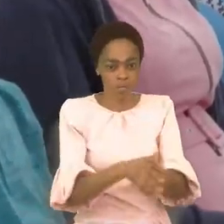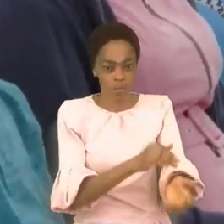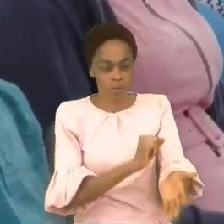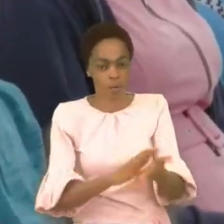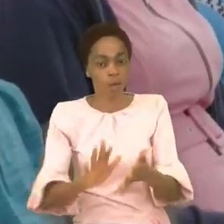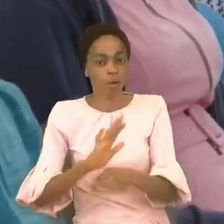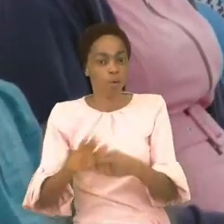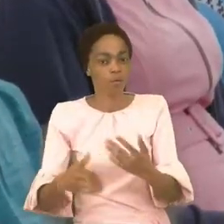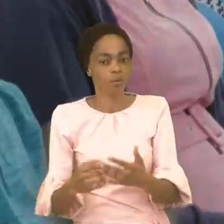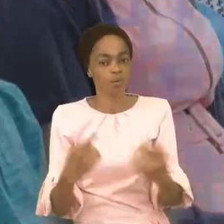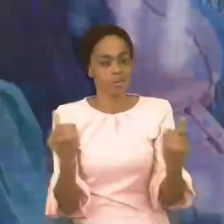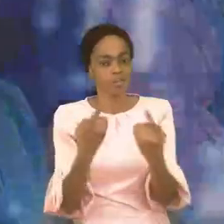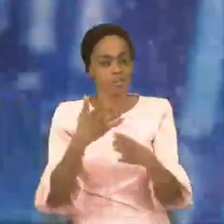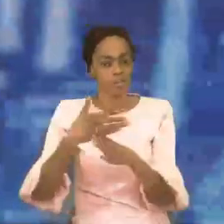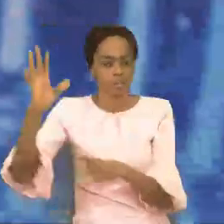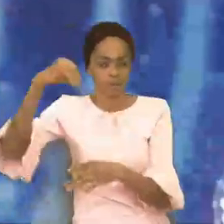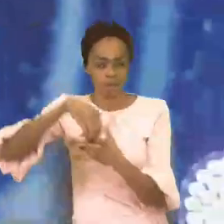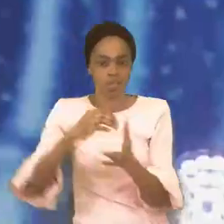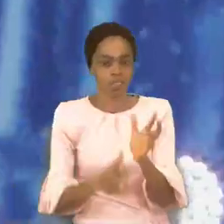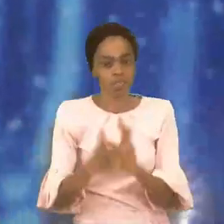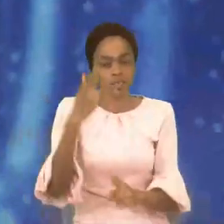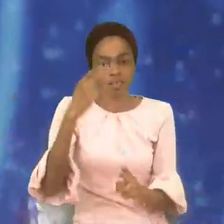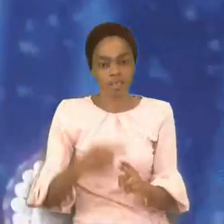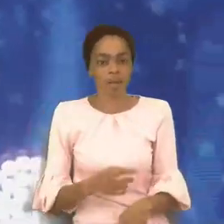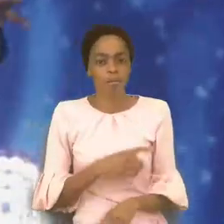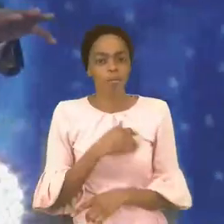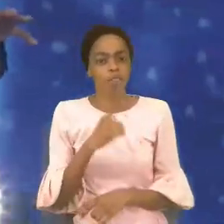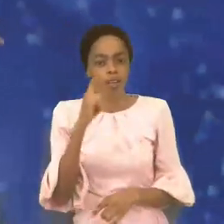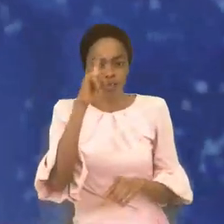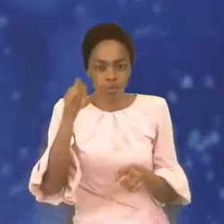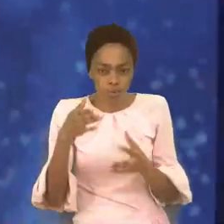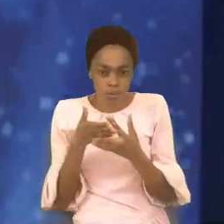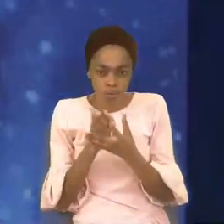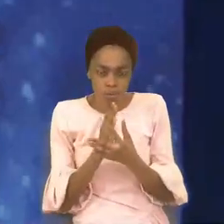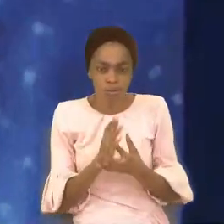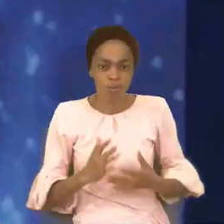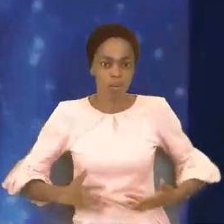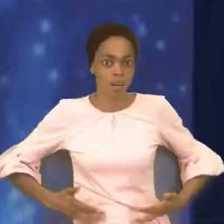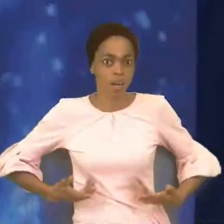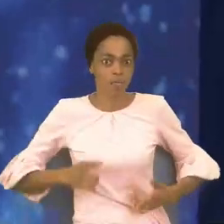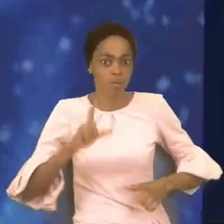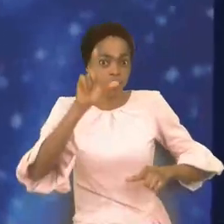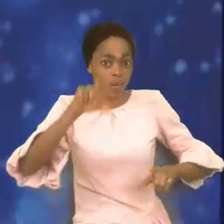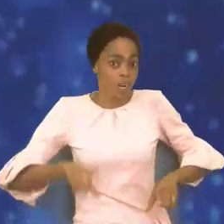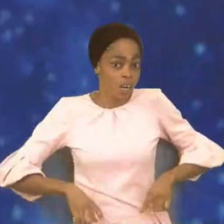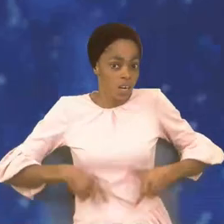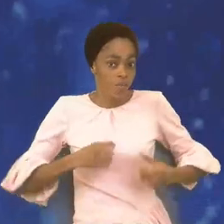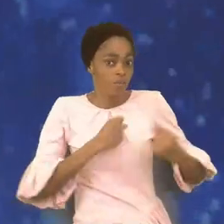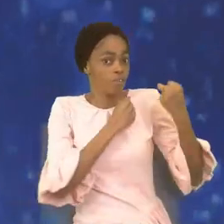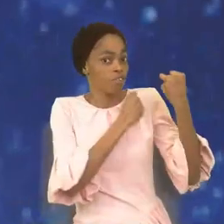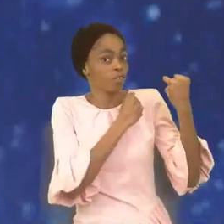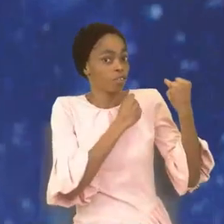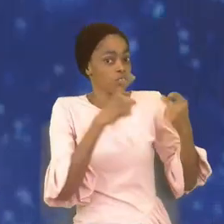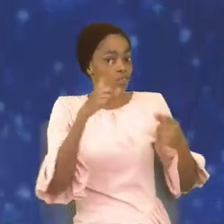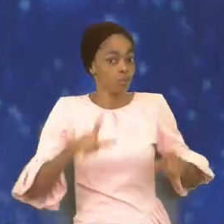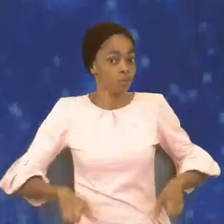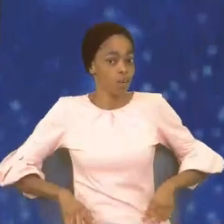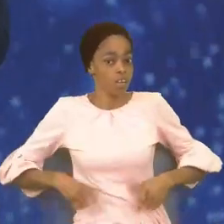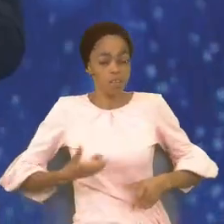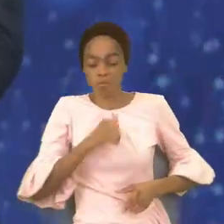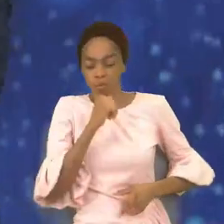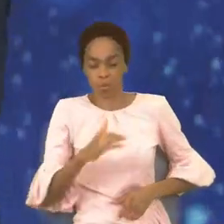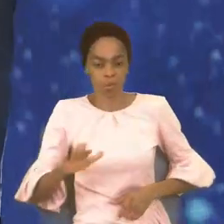brûler, toute paille de ta vie au nom de Jésus. Alors tu pourras parcourir la vie juste, tu pourras parcourir la vie